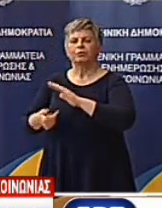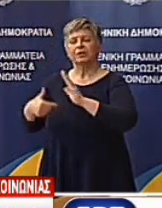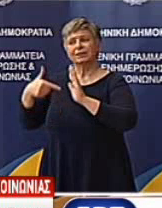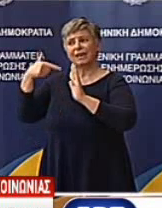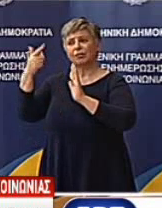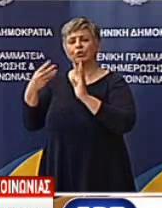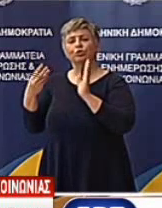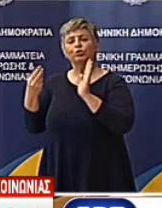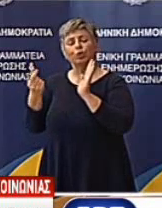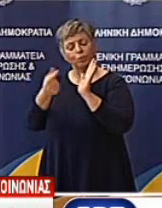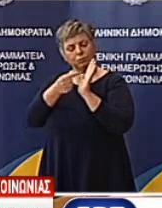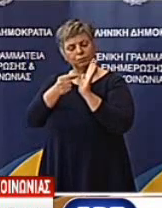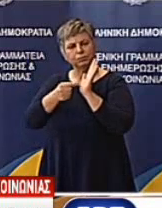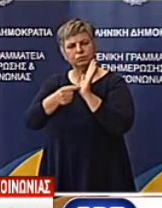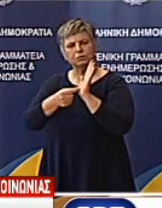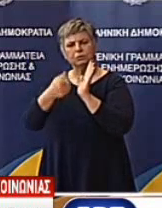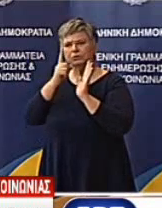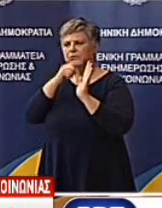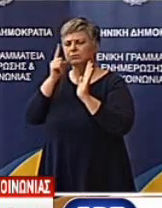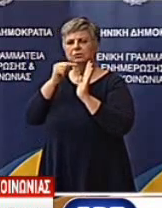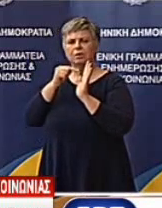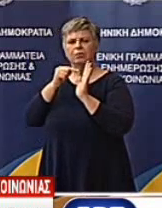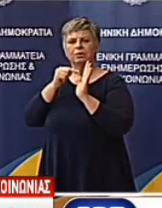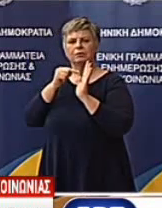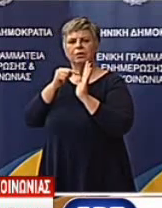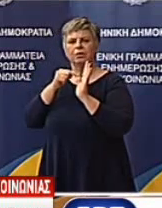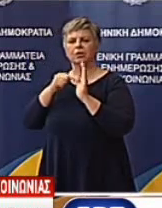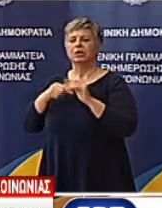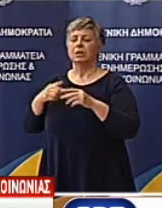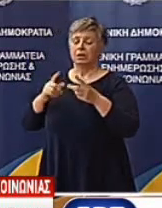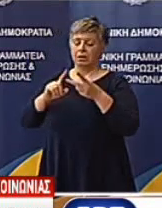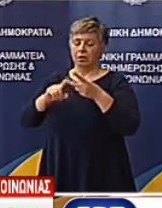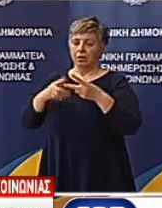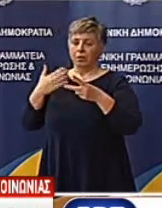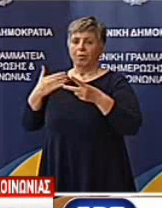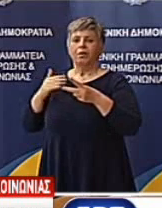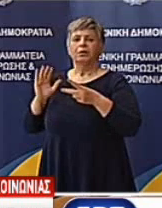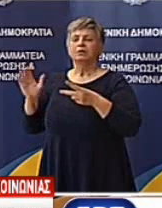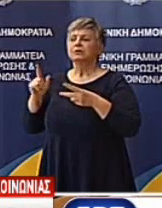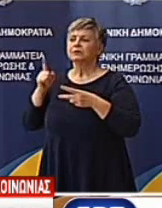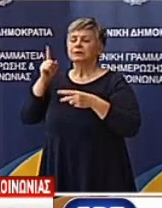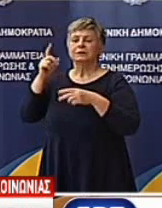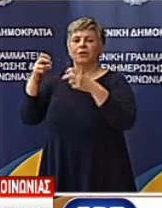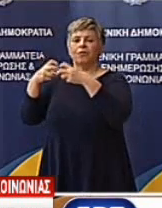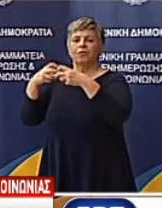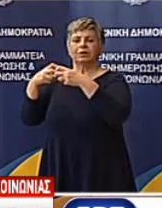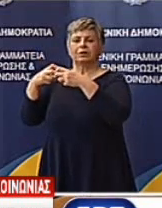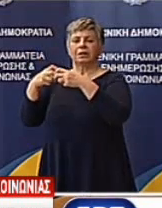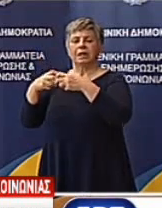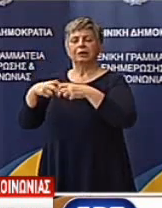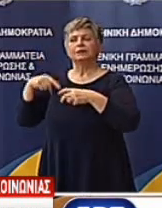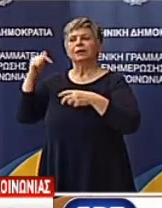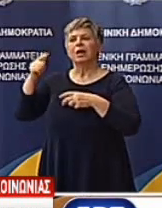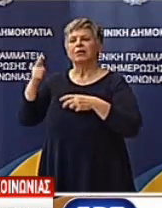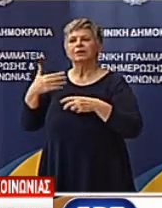αυτή την αποκάλυψη. Και σε δεύτερο επίπεδο, αν θεωρείτε ότι υπάρχουν κάποιοι που απεργάζονται στις Βρυξέλλες κάποιο σχέδιο